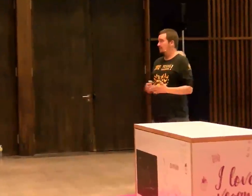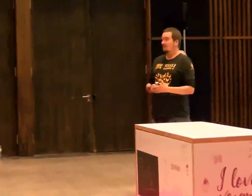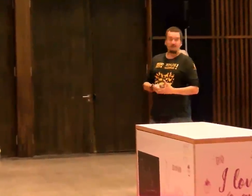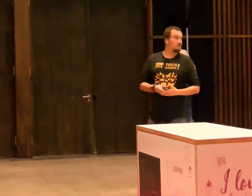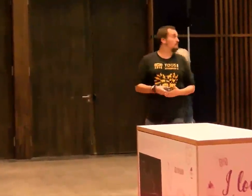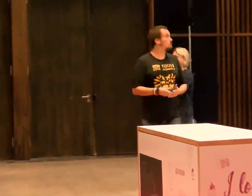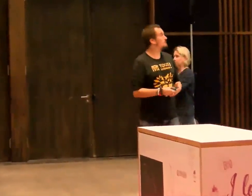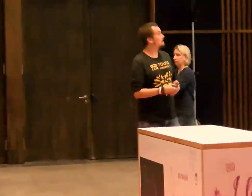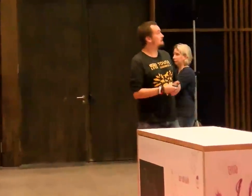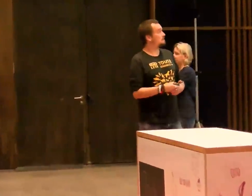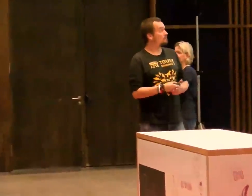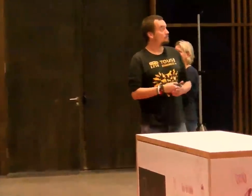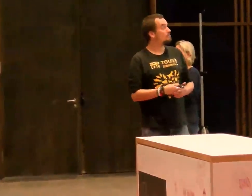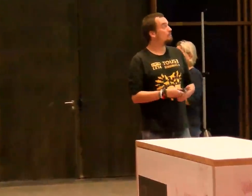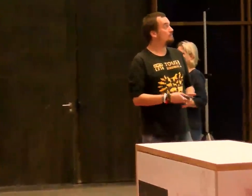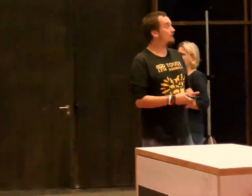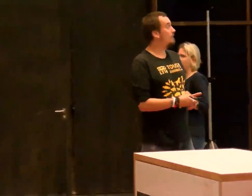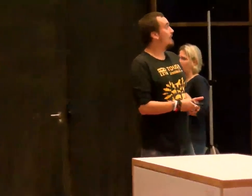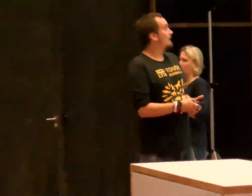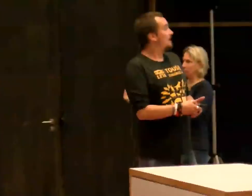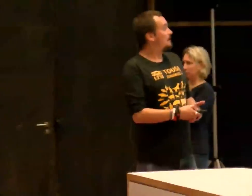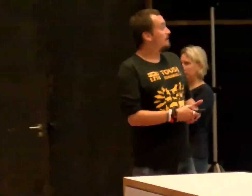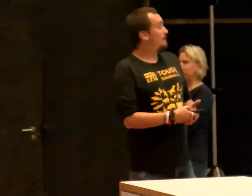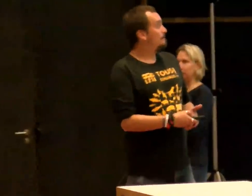être vu. C'est quelque chose de très important, de primordial.